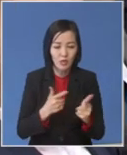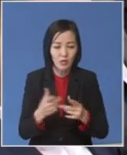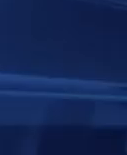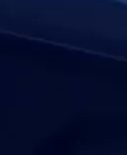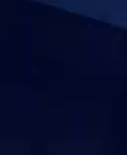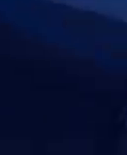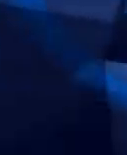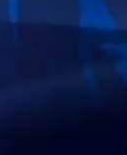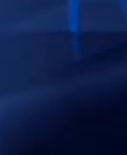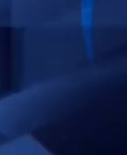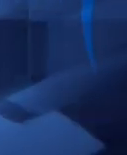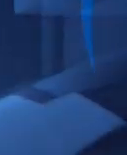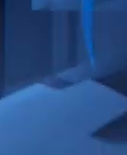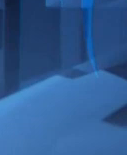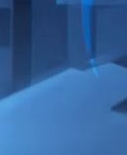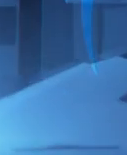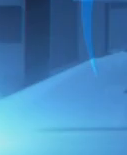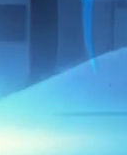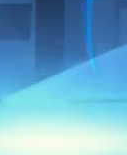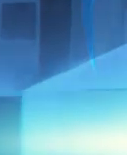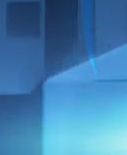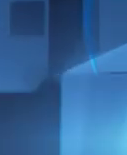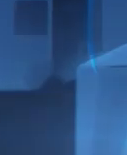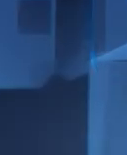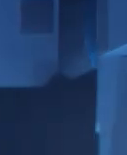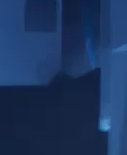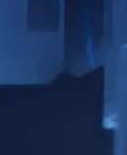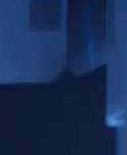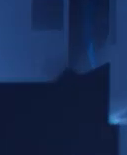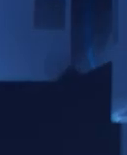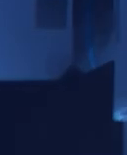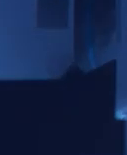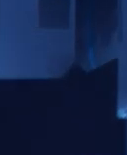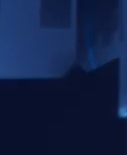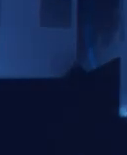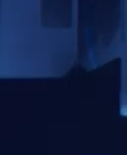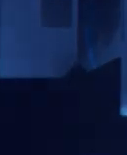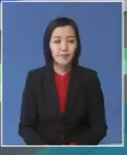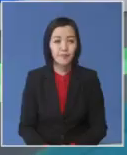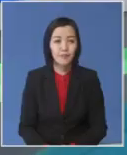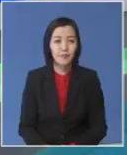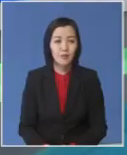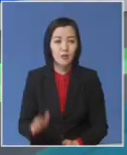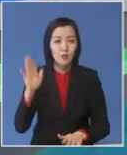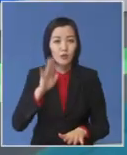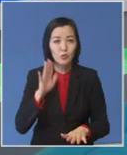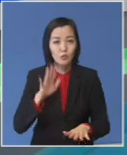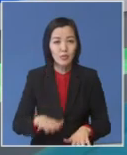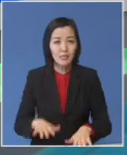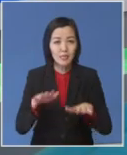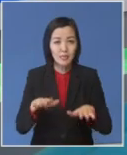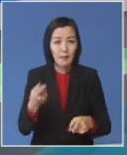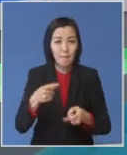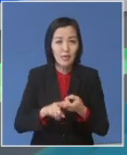қажет. Гүлжанат Мақұлжанова, Жасұлан Шымкенче, Жетісу телеарнасы. Су тасқынына